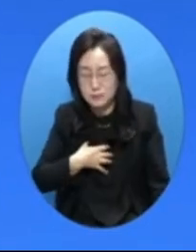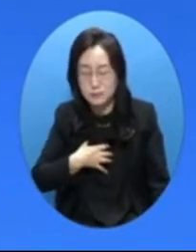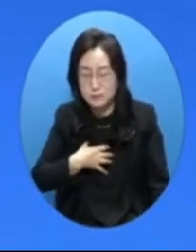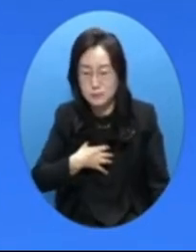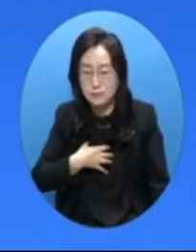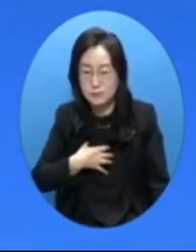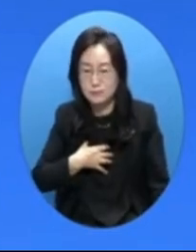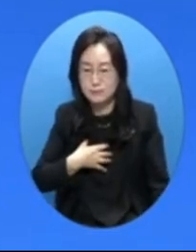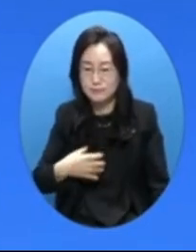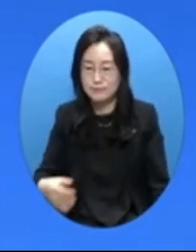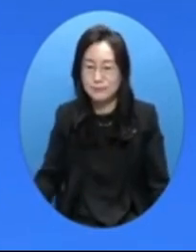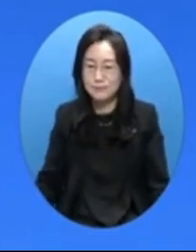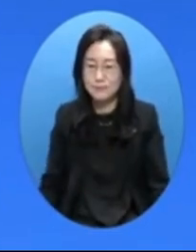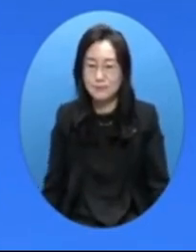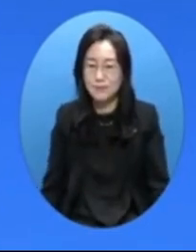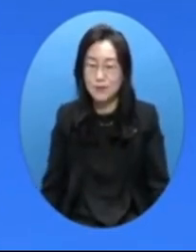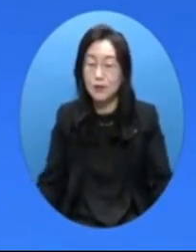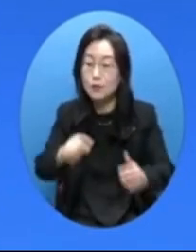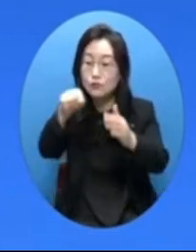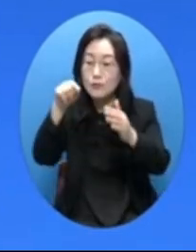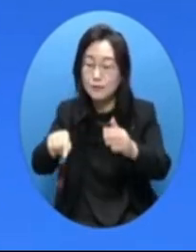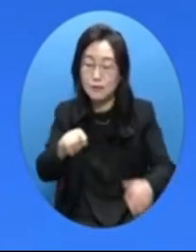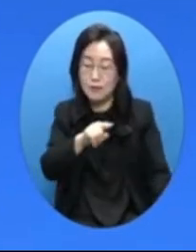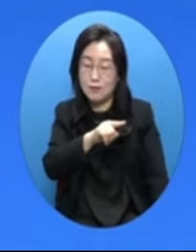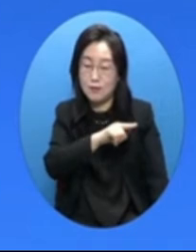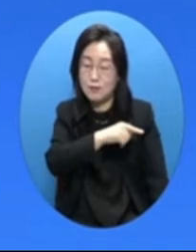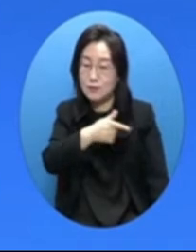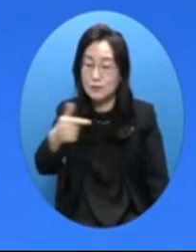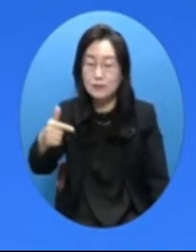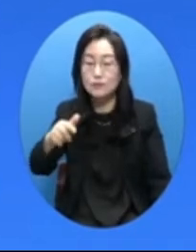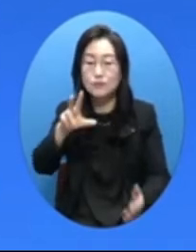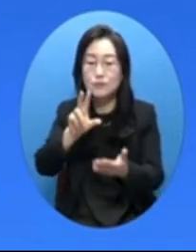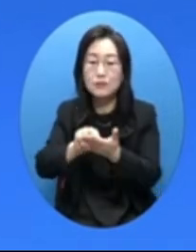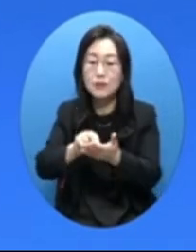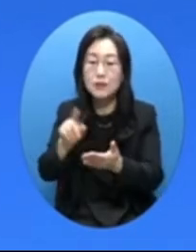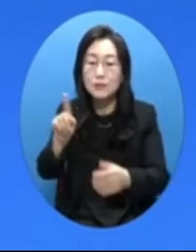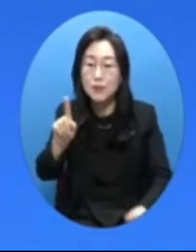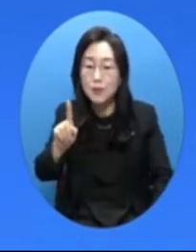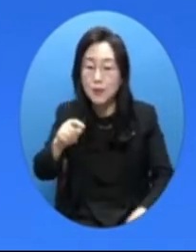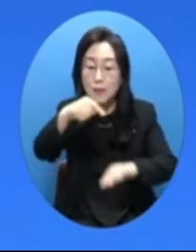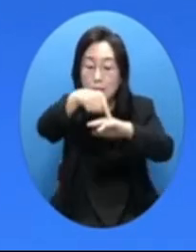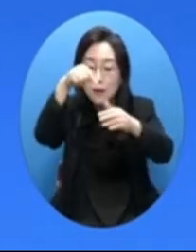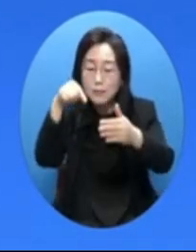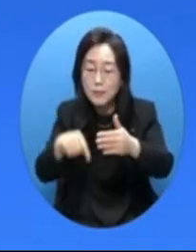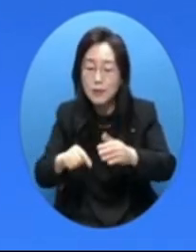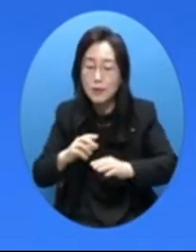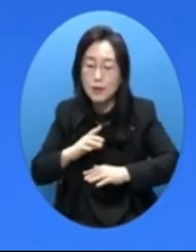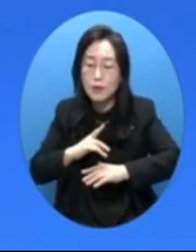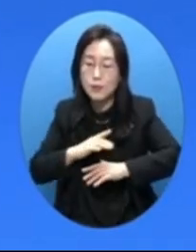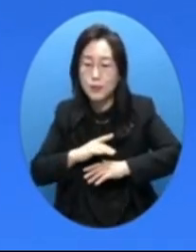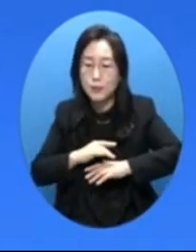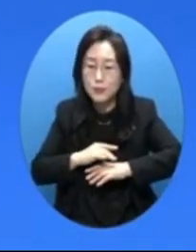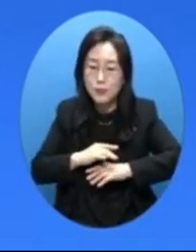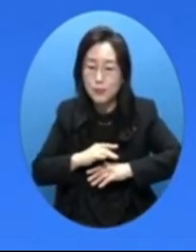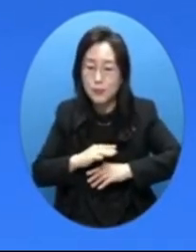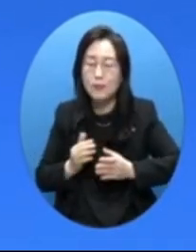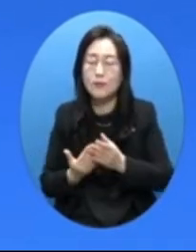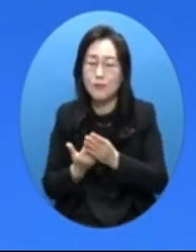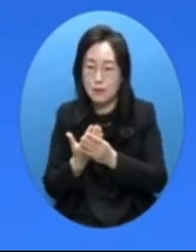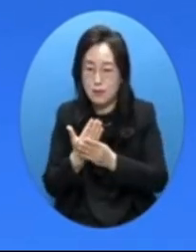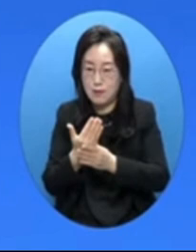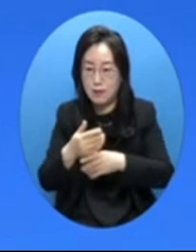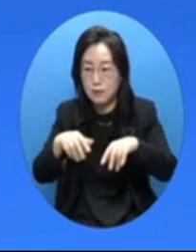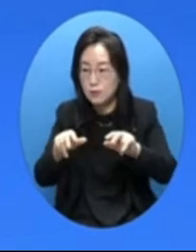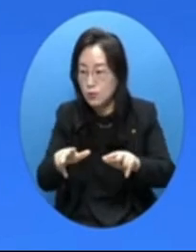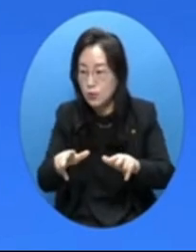가져 줍니다 그 중에 가장 큰 문제는 우리 몸에 두려움이 쌓이는 것입니다 이제 어떻게